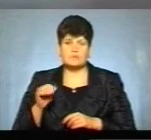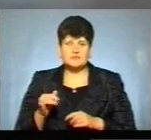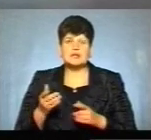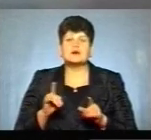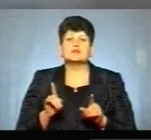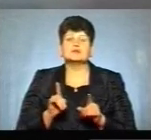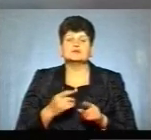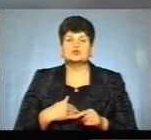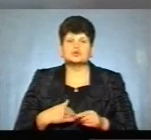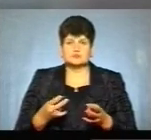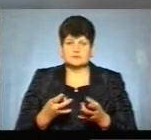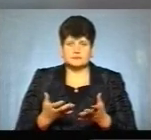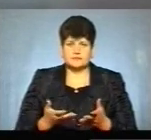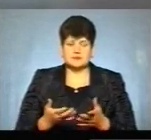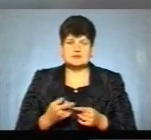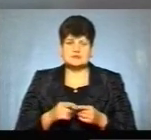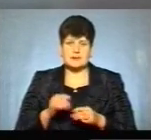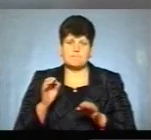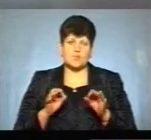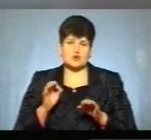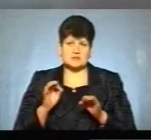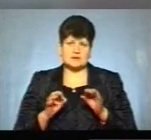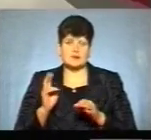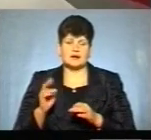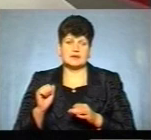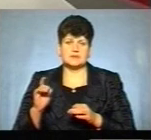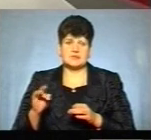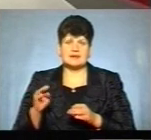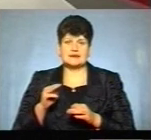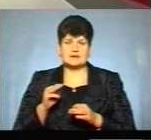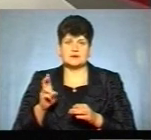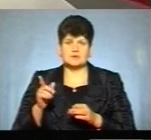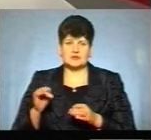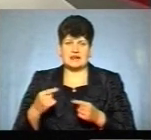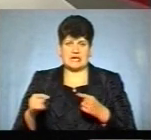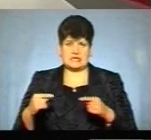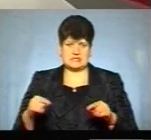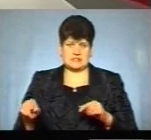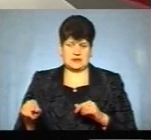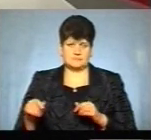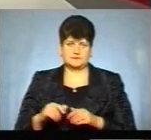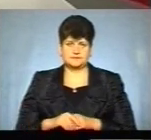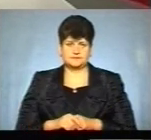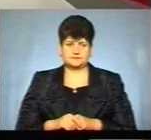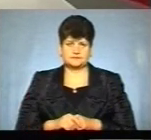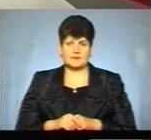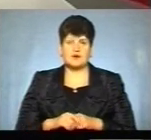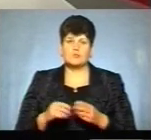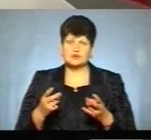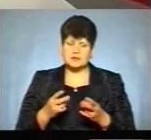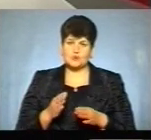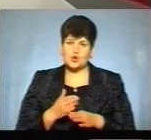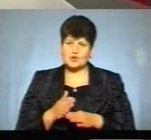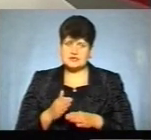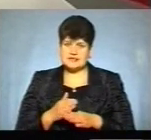потрібно, певний процент канабідіолу і тетрагідрокамінолу зовсім різний. Тобто все-таки потрібно